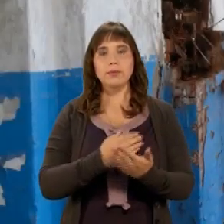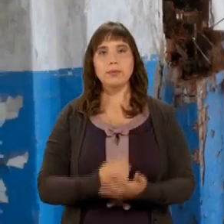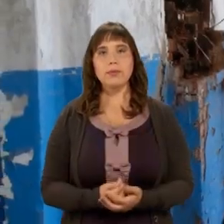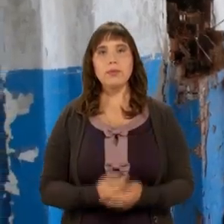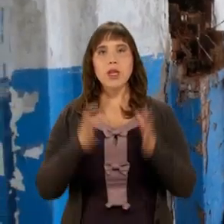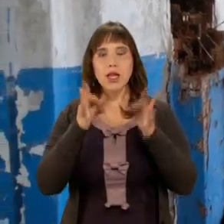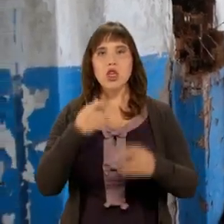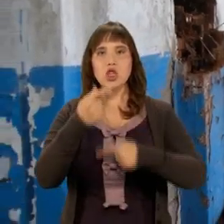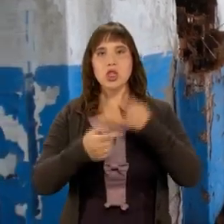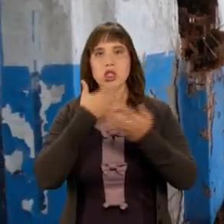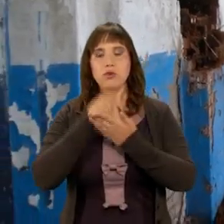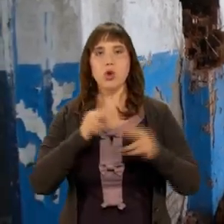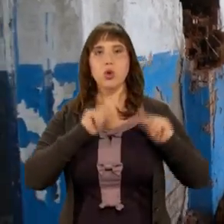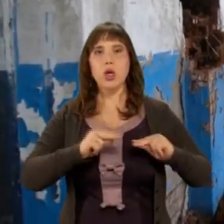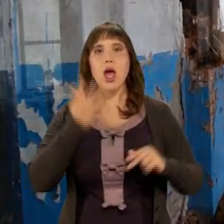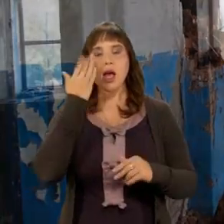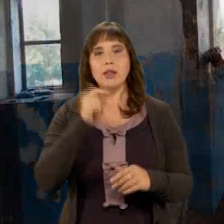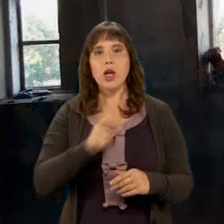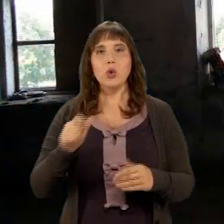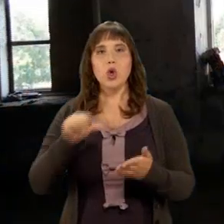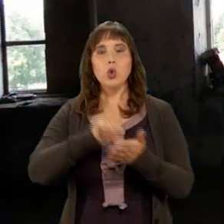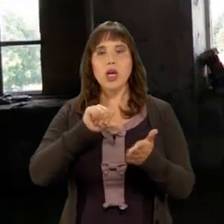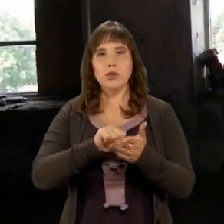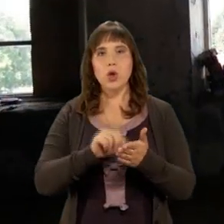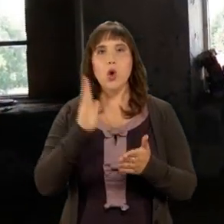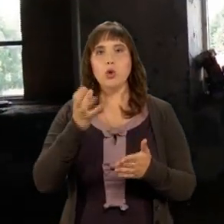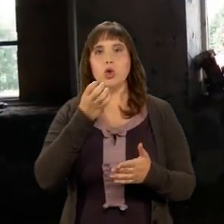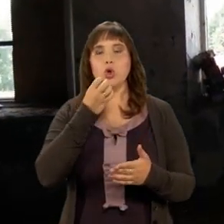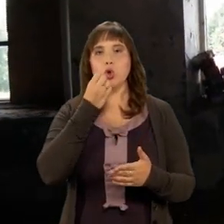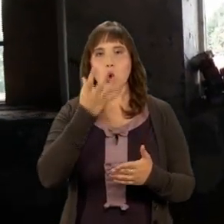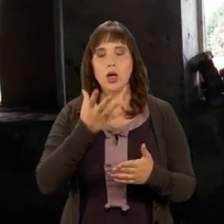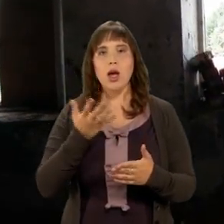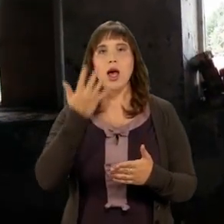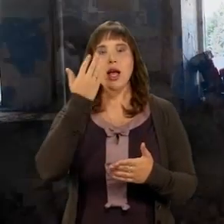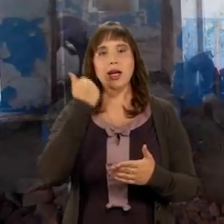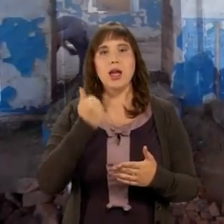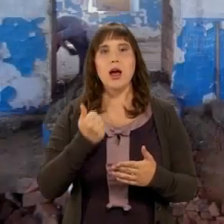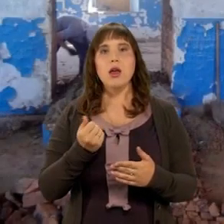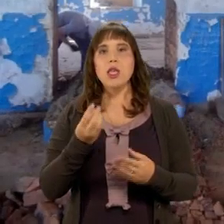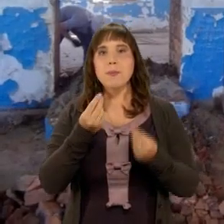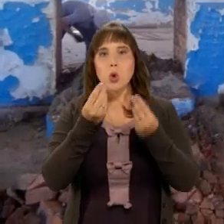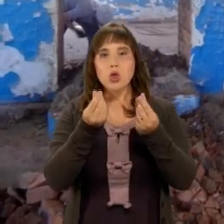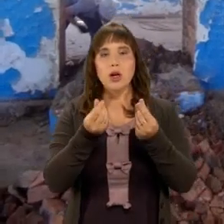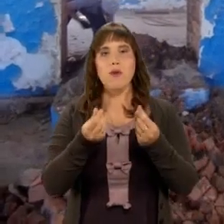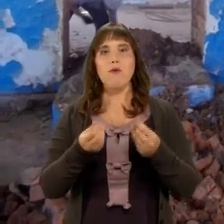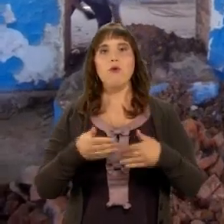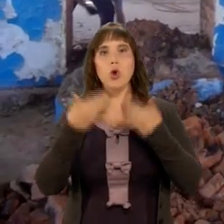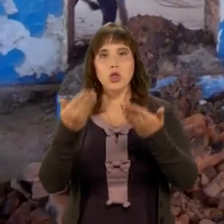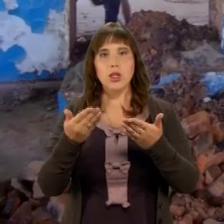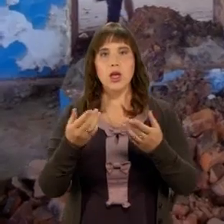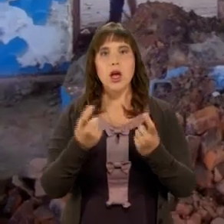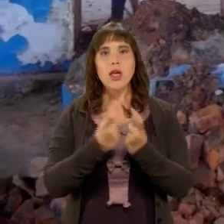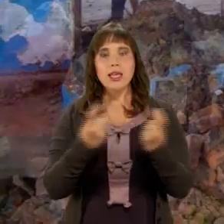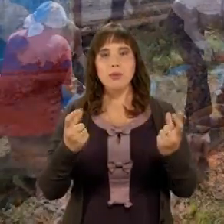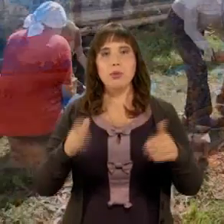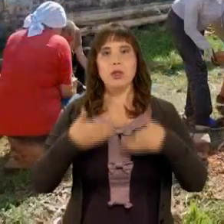отслужить службы. Конечно, через свой труд, когда люди-то участвуют, это будет он дорог, когда они сами даже пусть какую-то копеечку вложат и кирпич поднесут, то